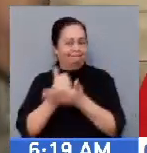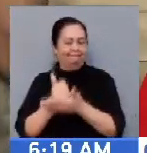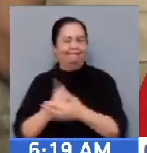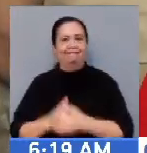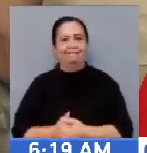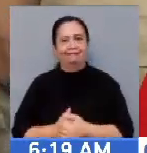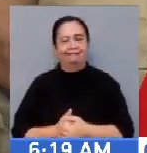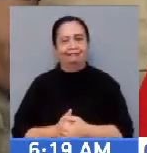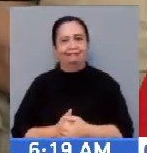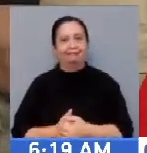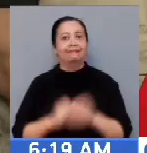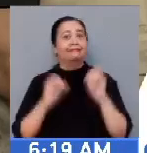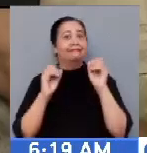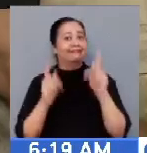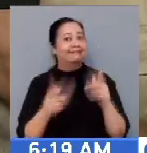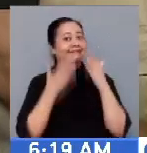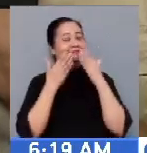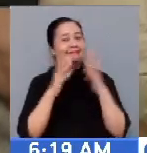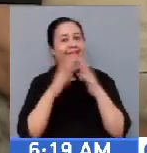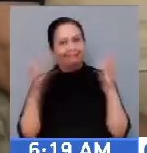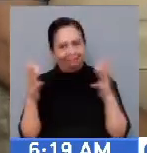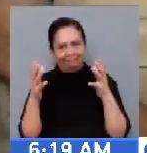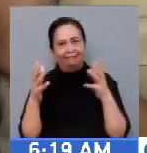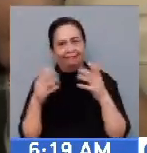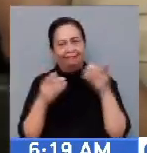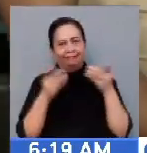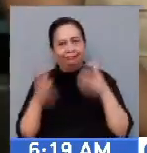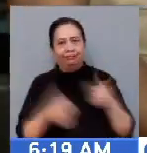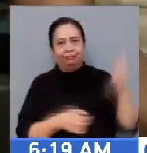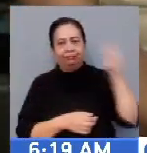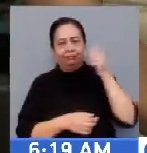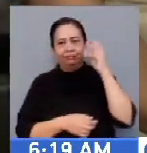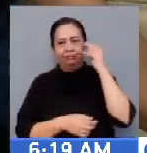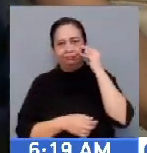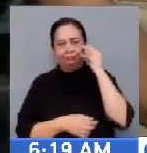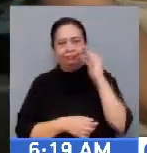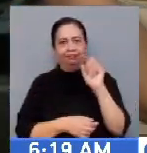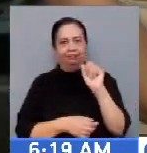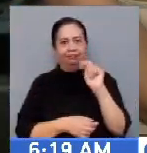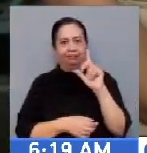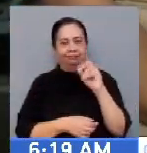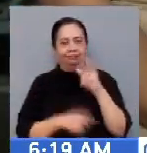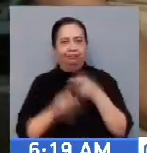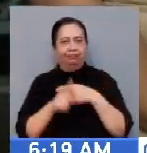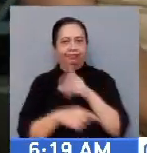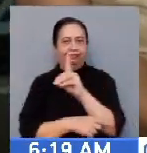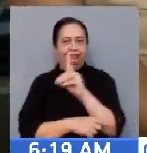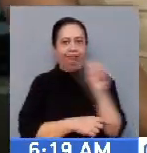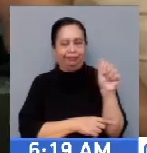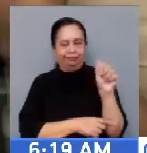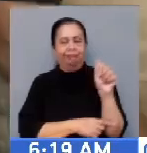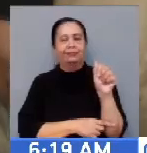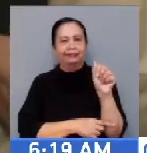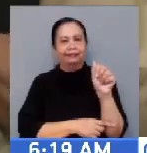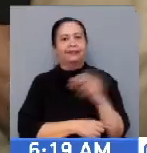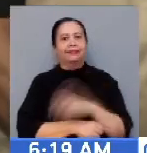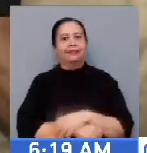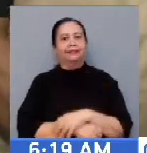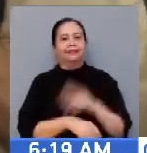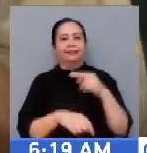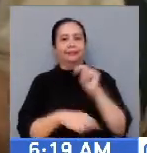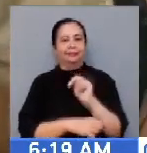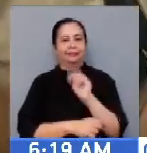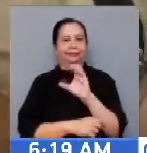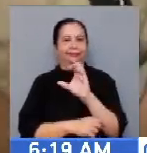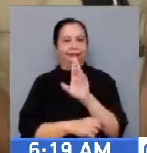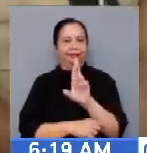si Director Unicol sa Manalo po ng Department of Agriculture, National Capital Region. Magandang umaga po sa inyo, sir, at maraming salamat